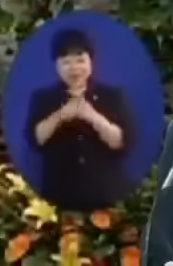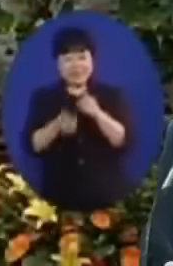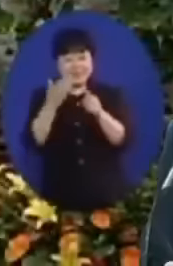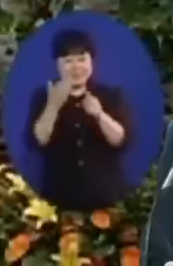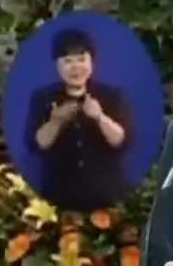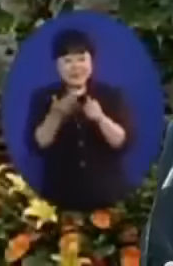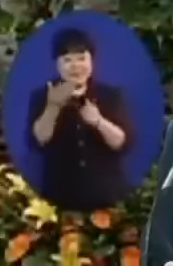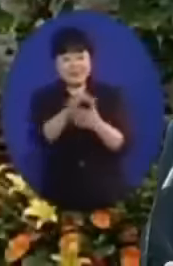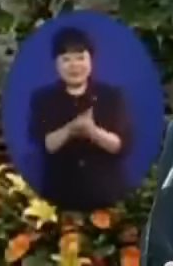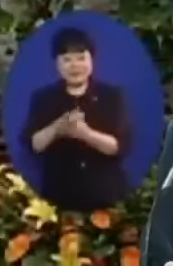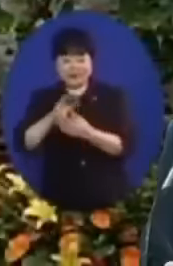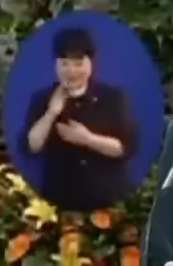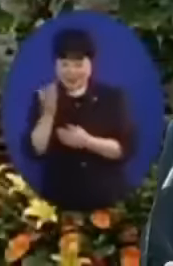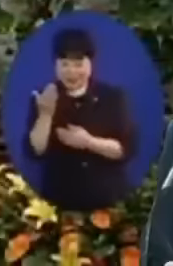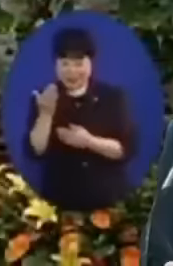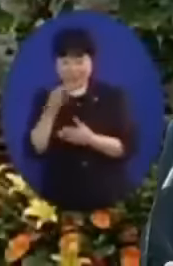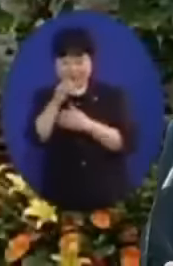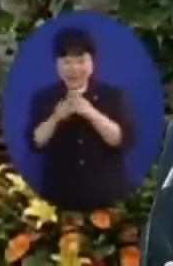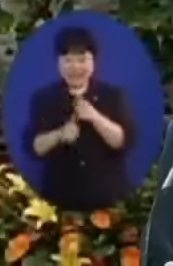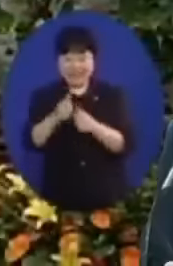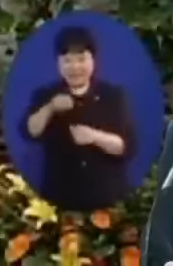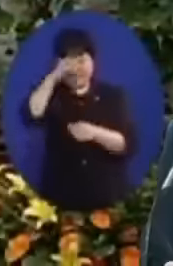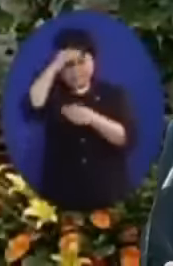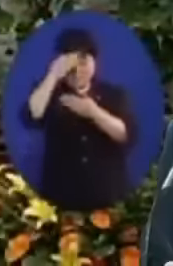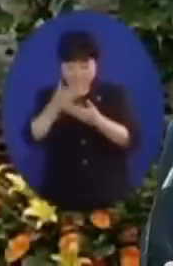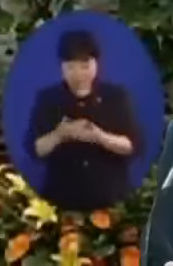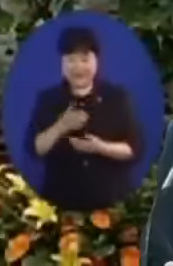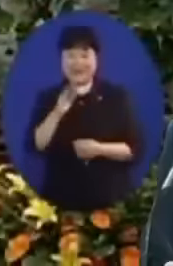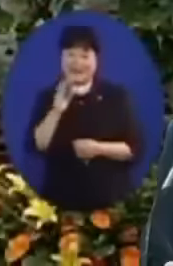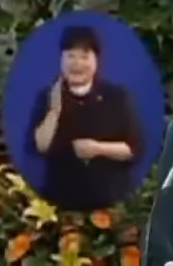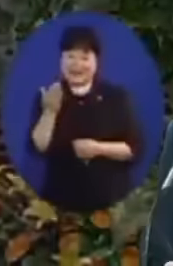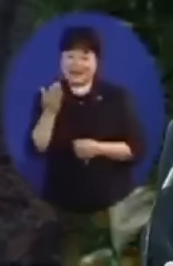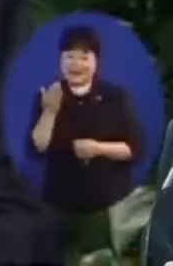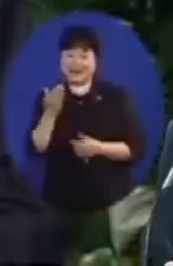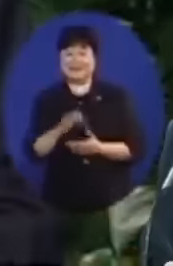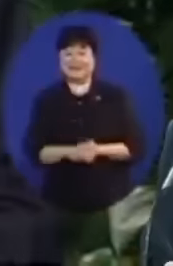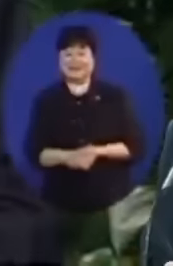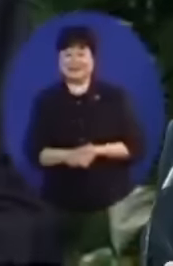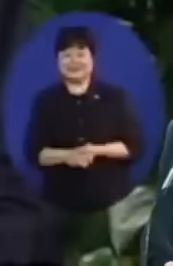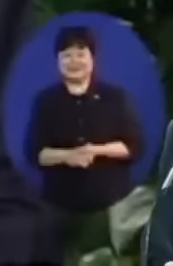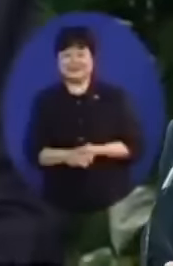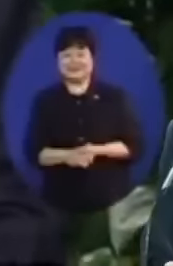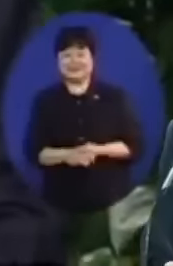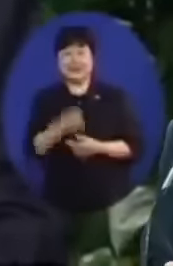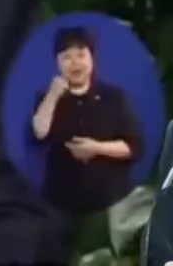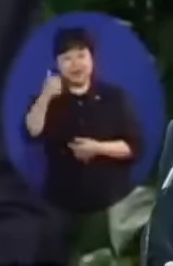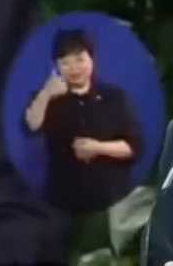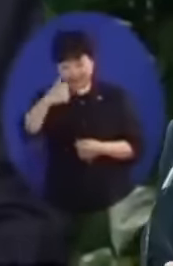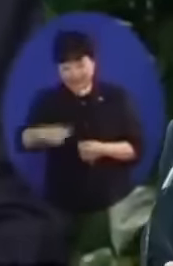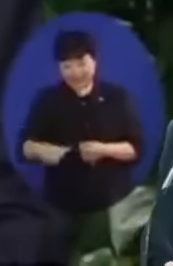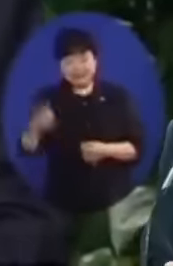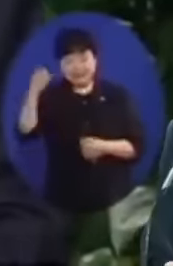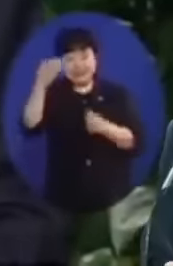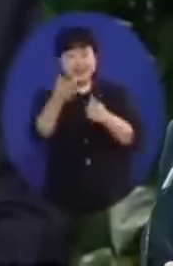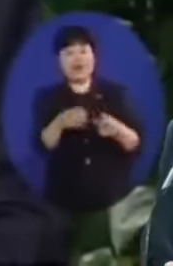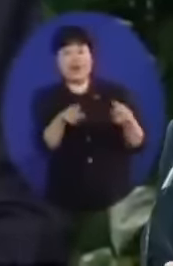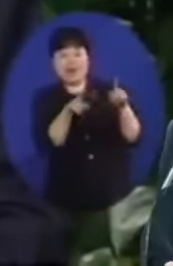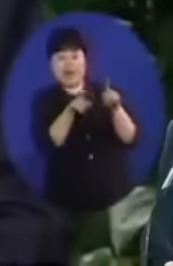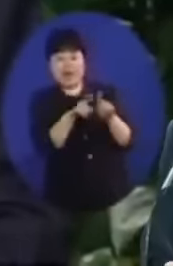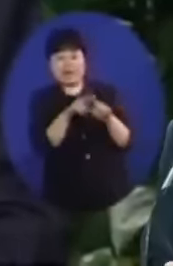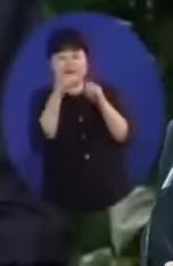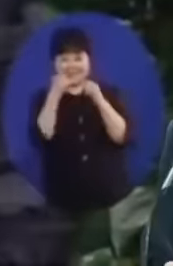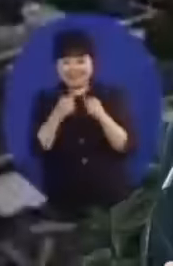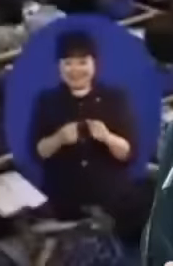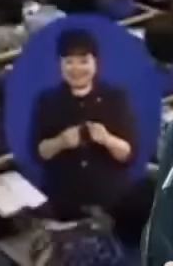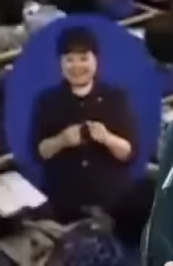하나님이 우리의 친구가 되시고 하나님을 본받는 우리가 되면 우리는 아버지와 아들과 성령과 함께